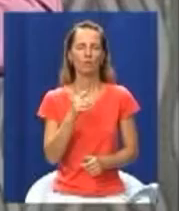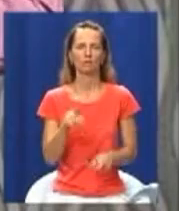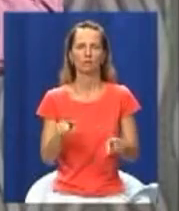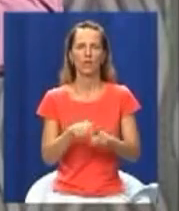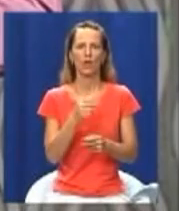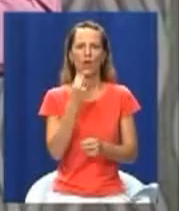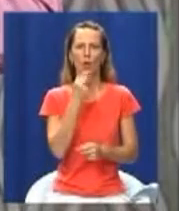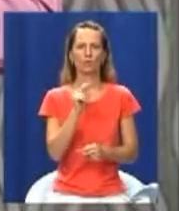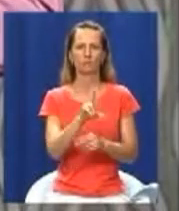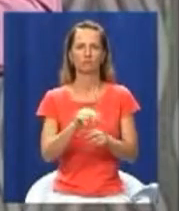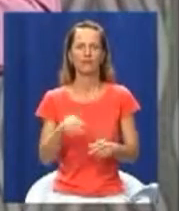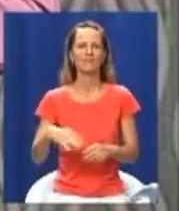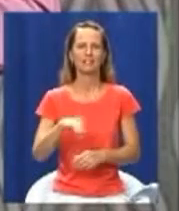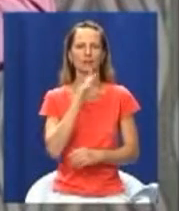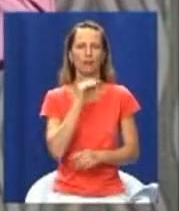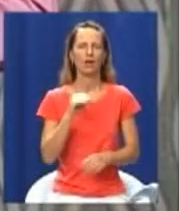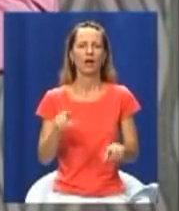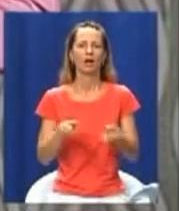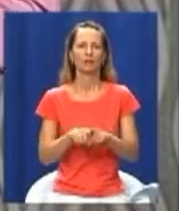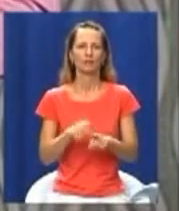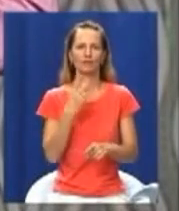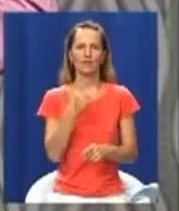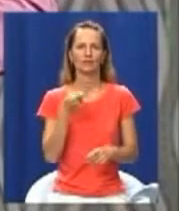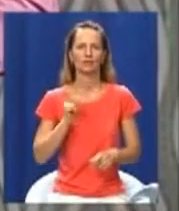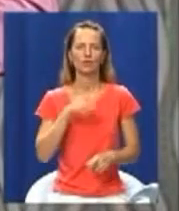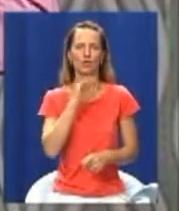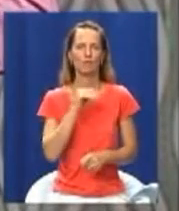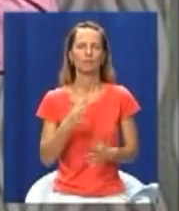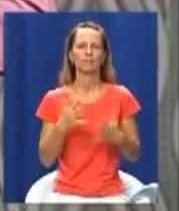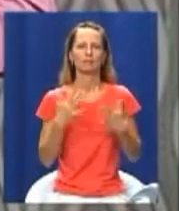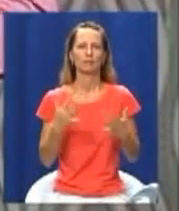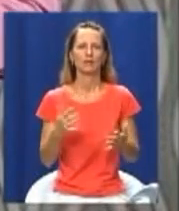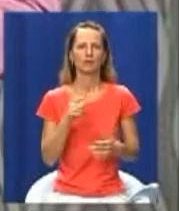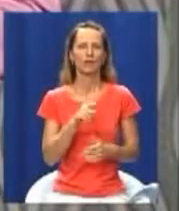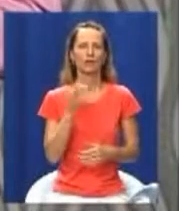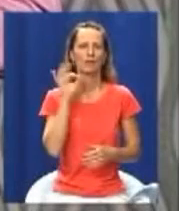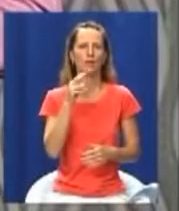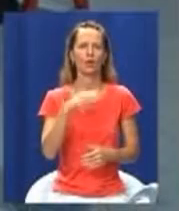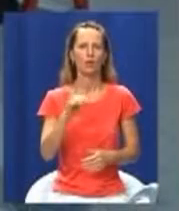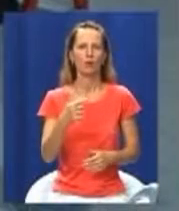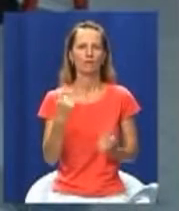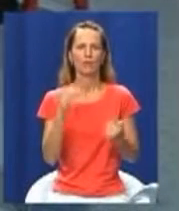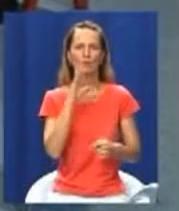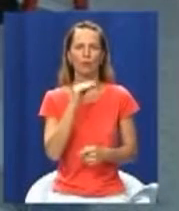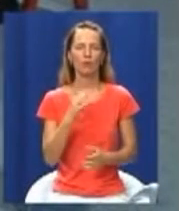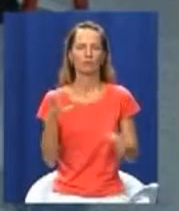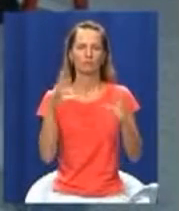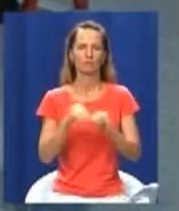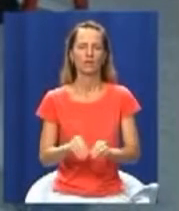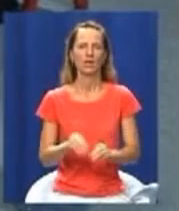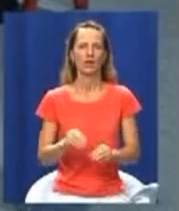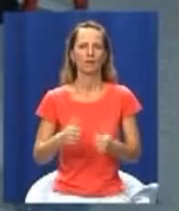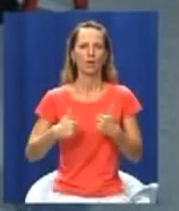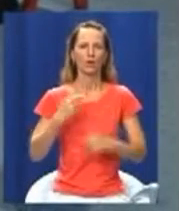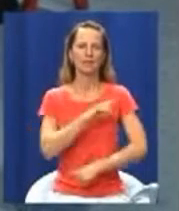зірцем просто для всіх собак, як повинен виглядати справжній пес. Більше того, німецький дог – це великий пес, який поєднує в собі благородство